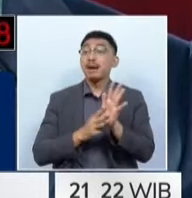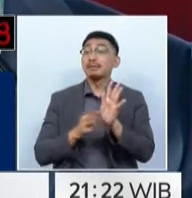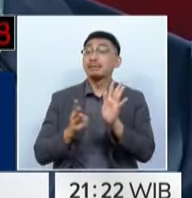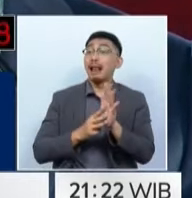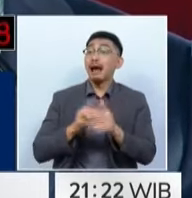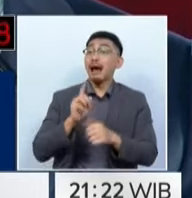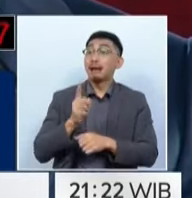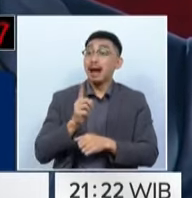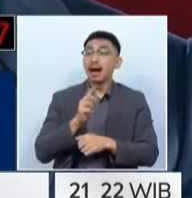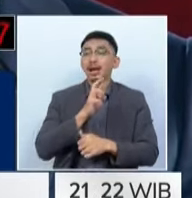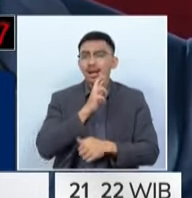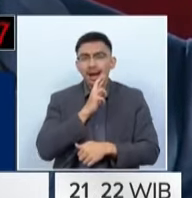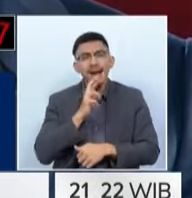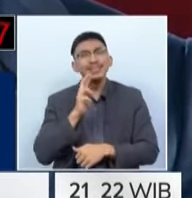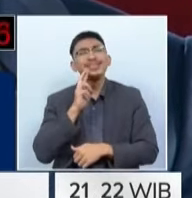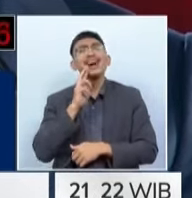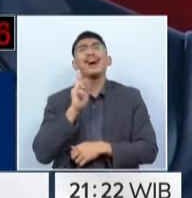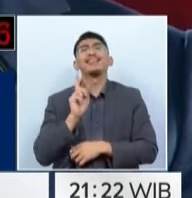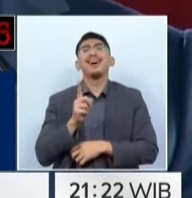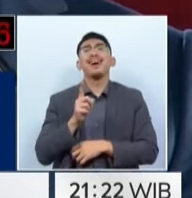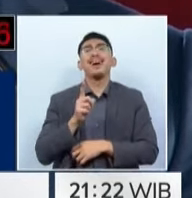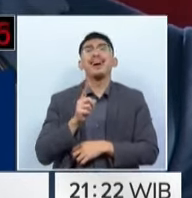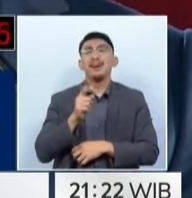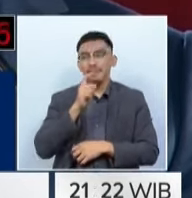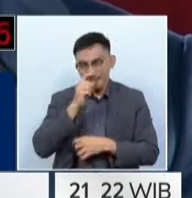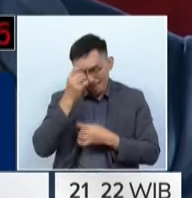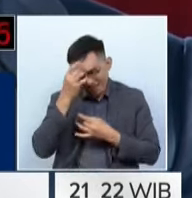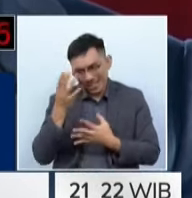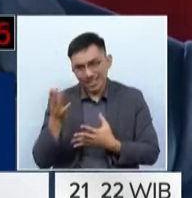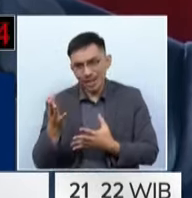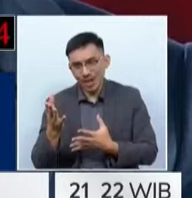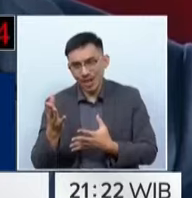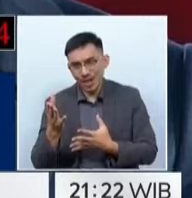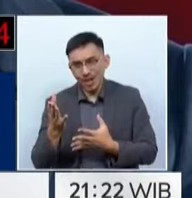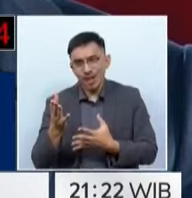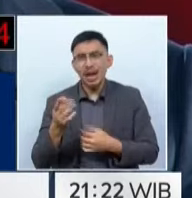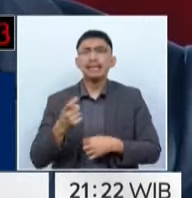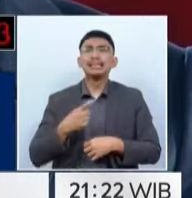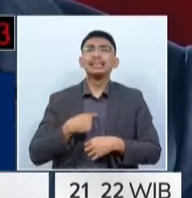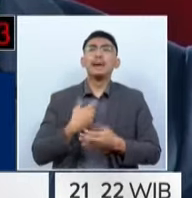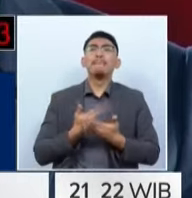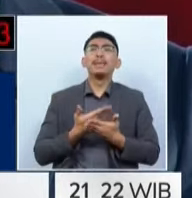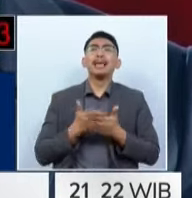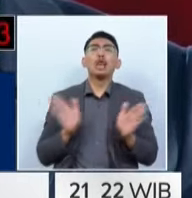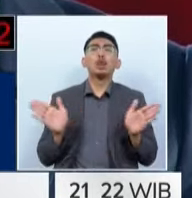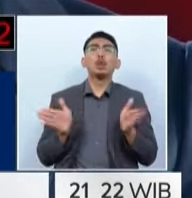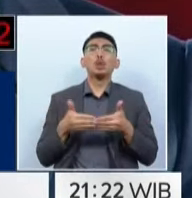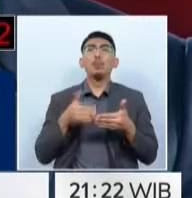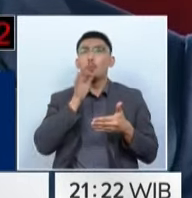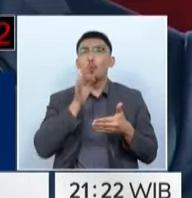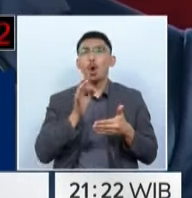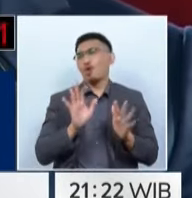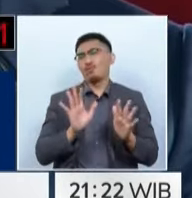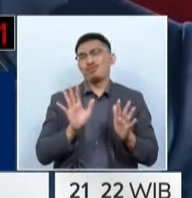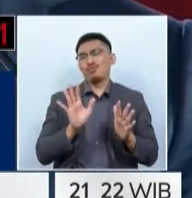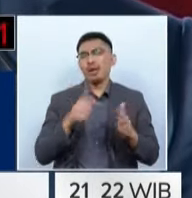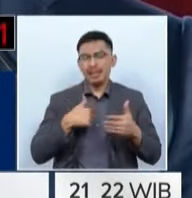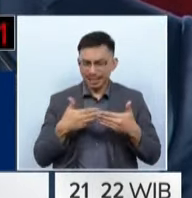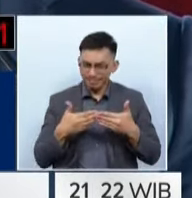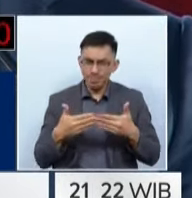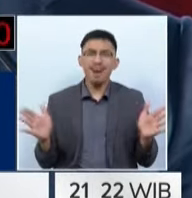Profesor jadi bohong saya tidak minta tertutup saya terbuka Komisi DPR